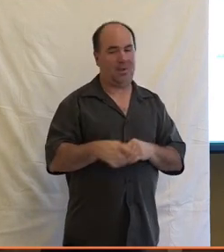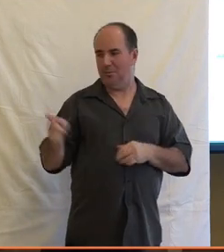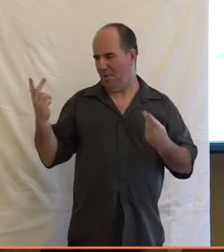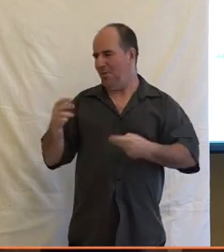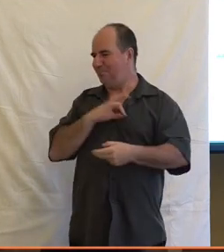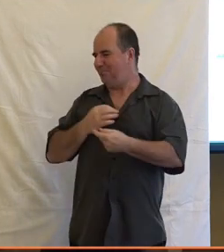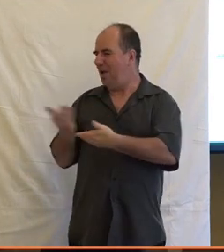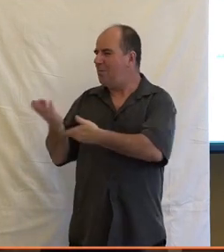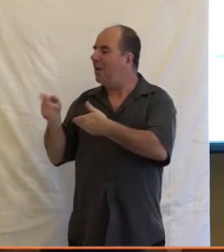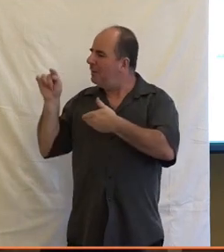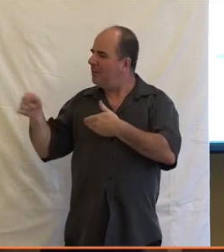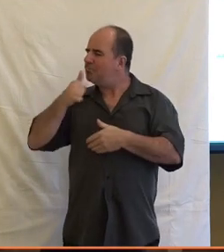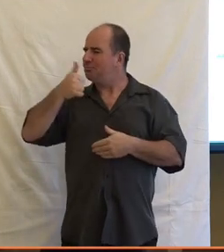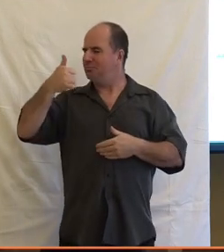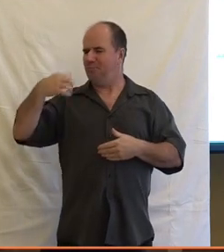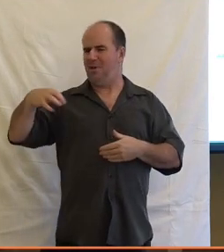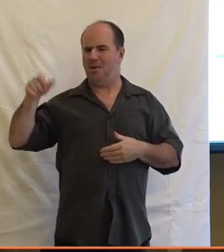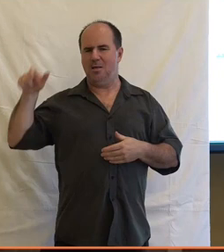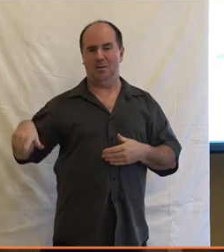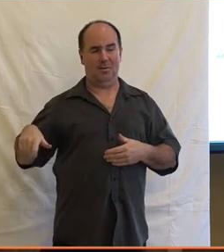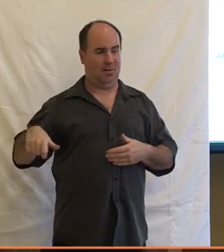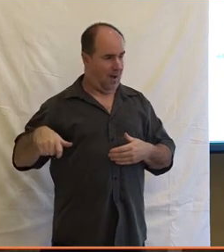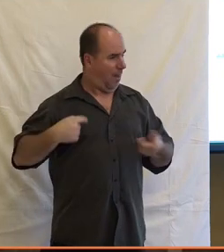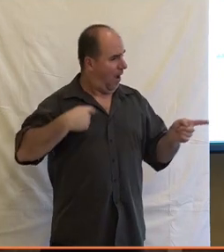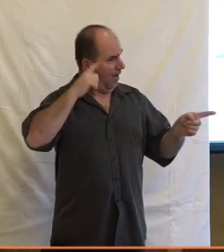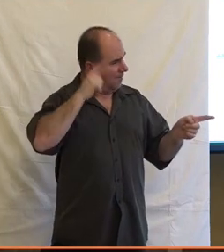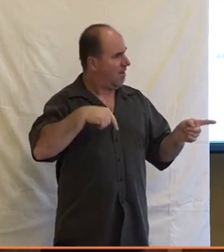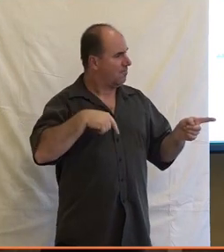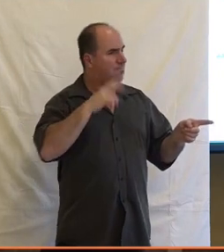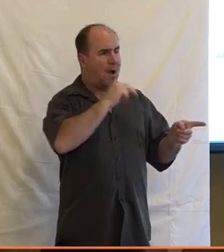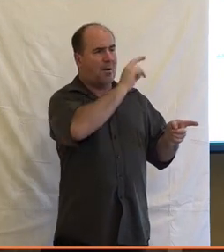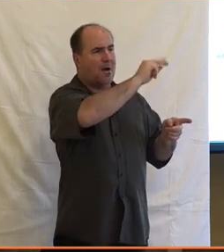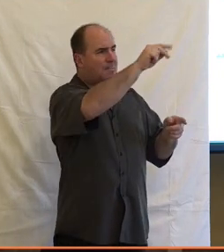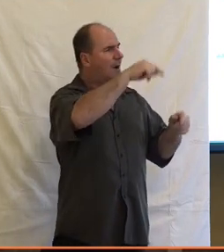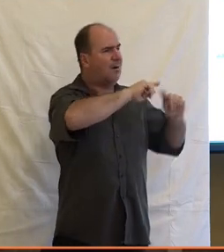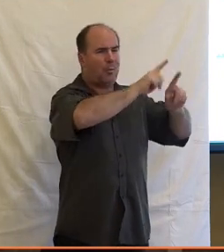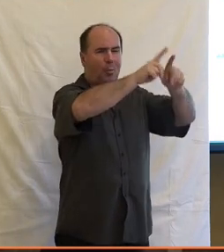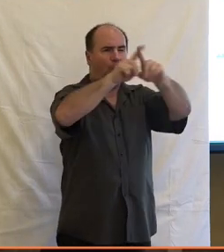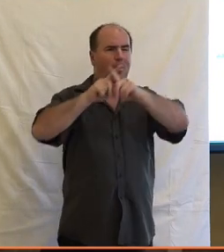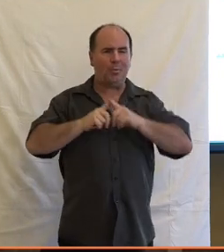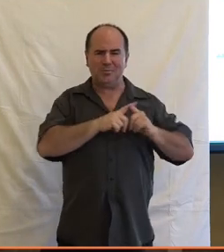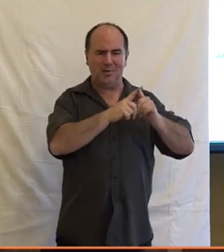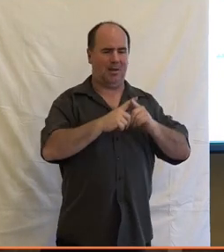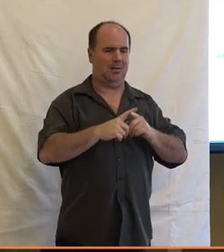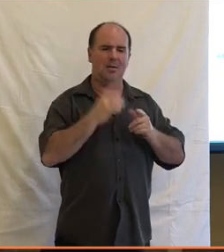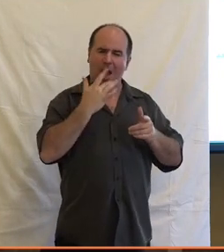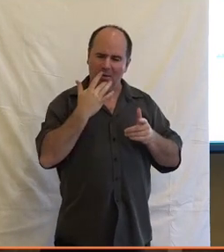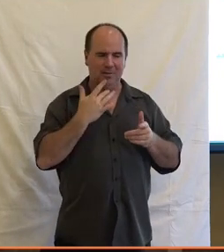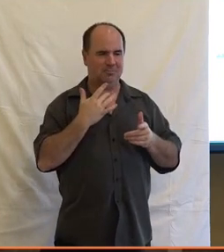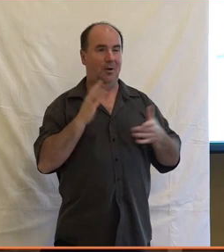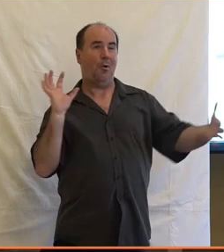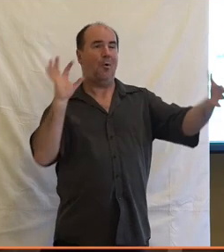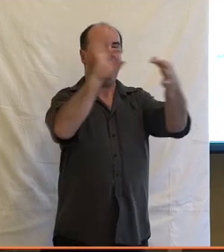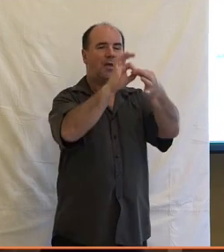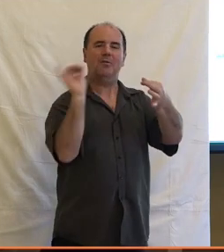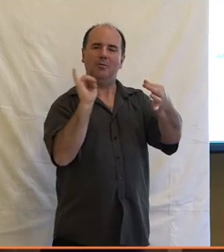jeden a ta kapacita vlastně škálování té osvěty je trošku limitovaná. Jak by to šlo udělat přes univerzity,